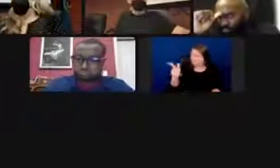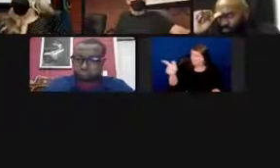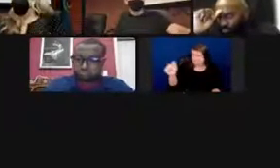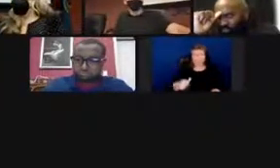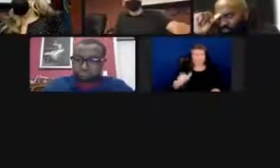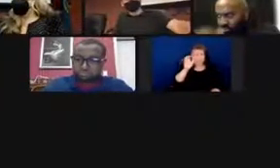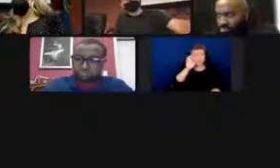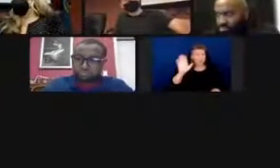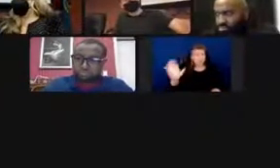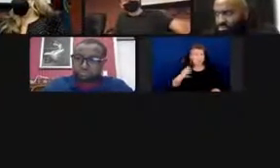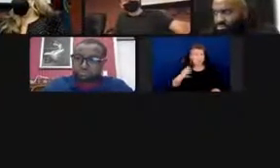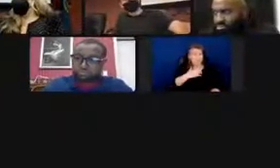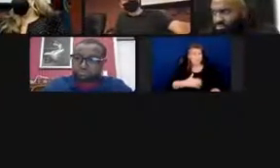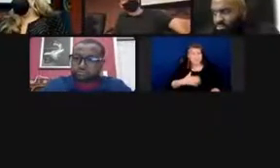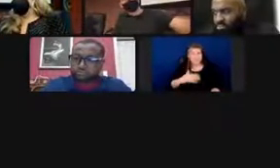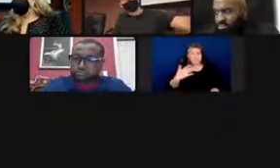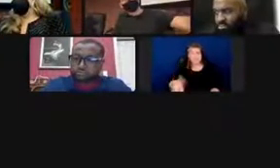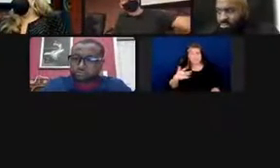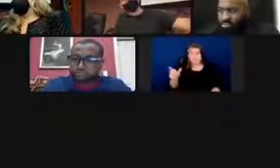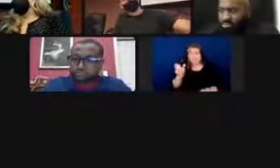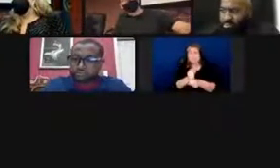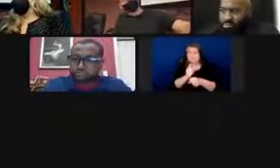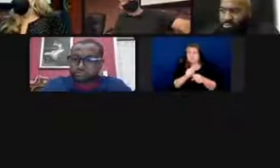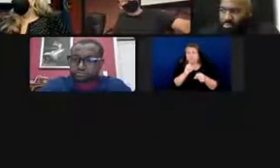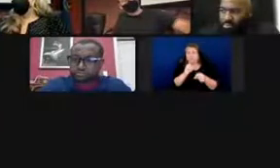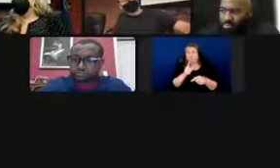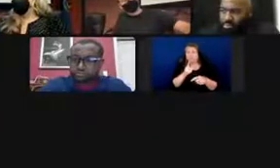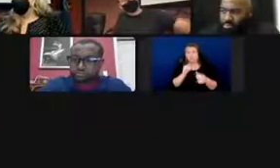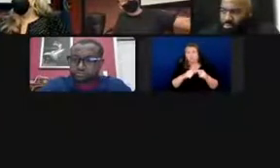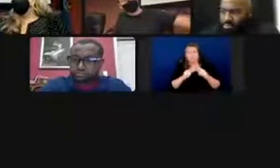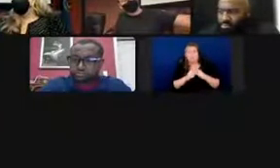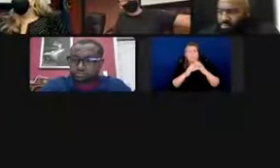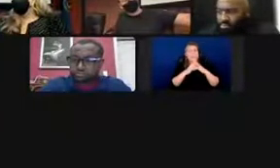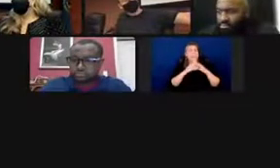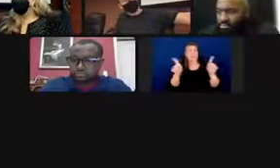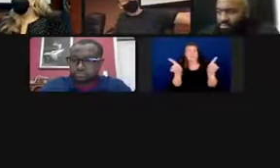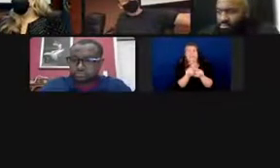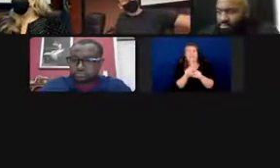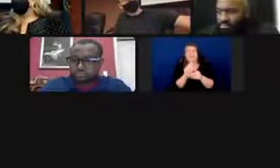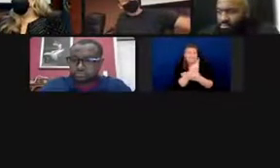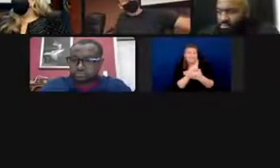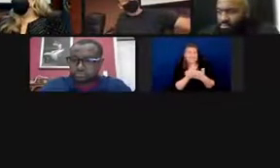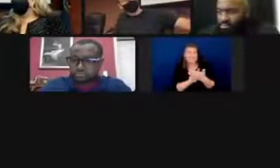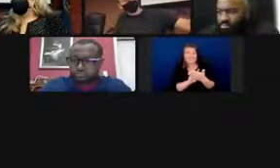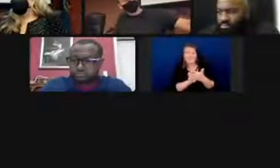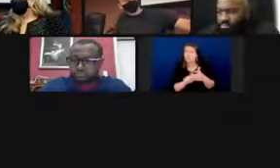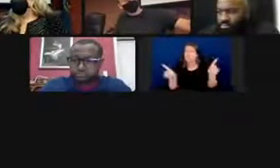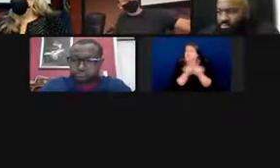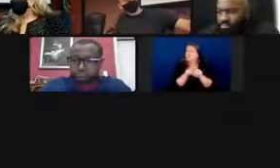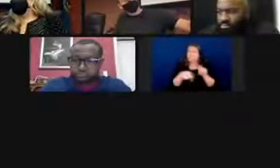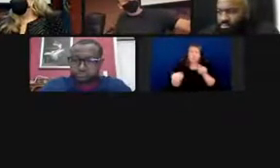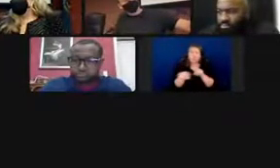sana. Unaweza kusikia msisimko wake kuhusiana na jambo hili.